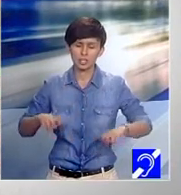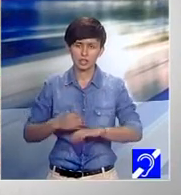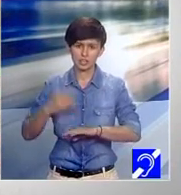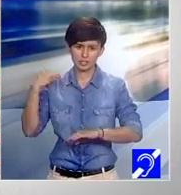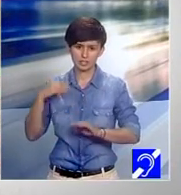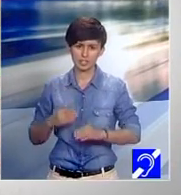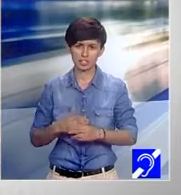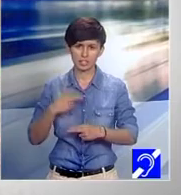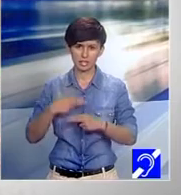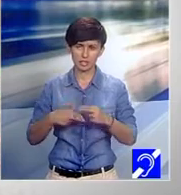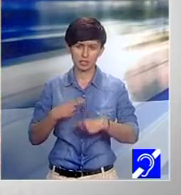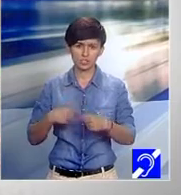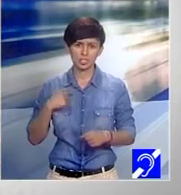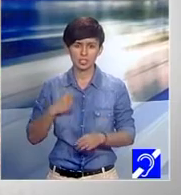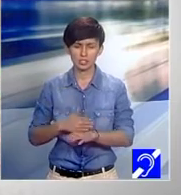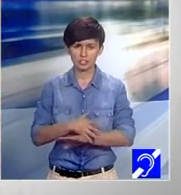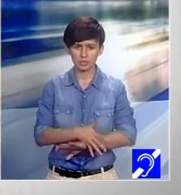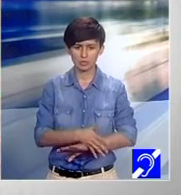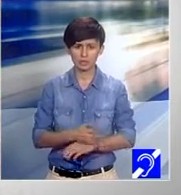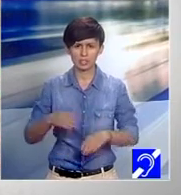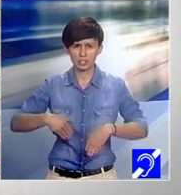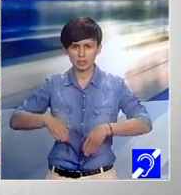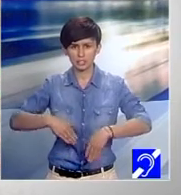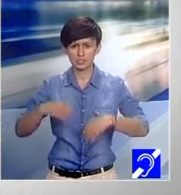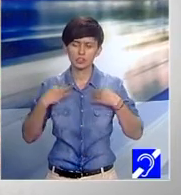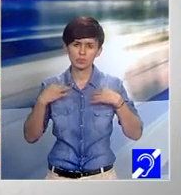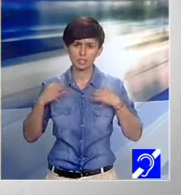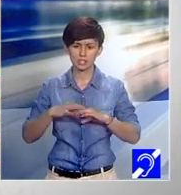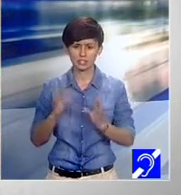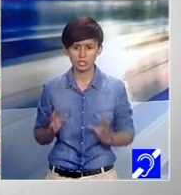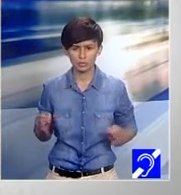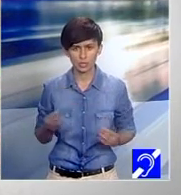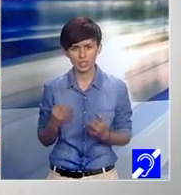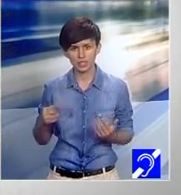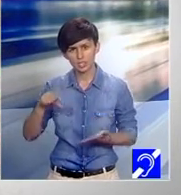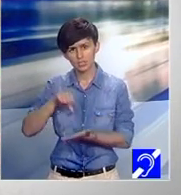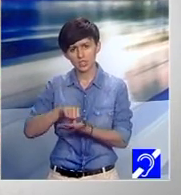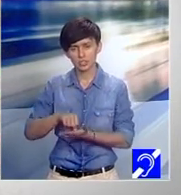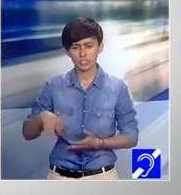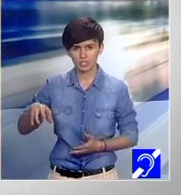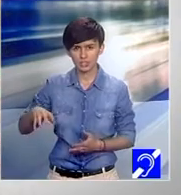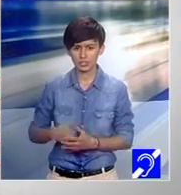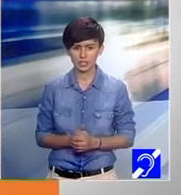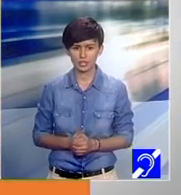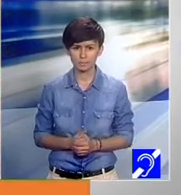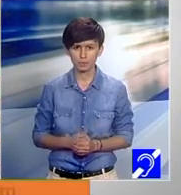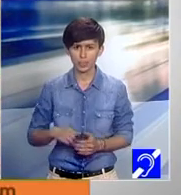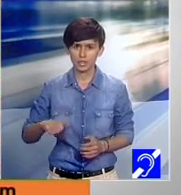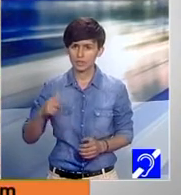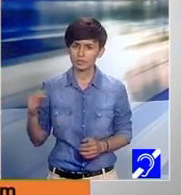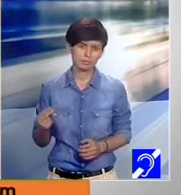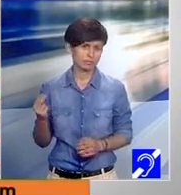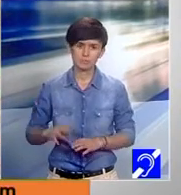este implementat de către Ministerul Sănătății în România în câteva centre regionale. Cel mai mare centru este centrul București, care